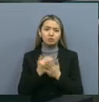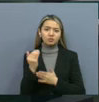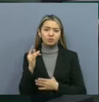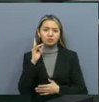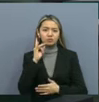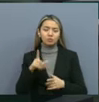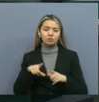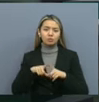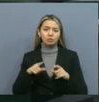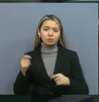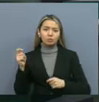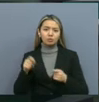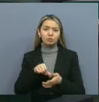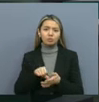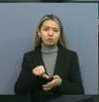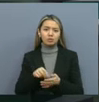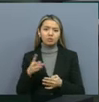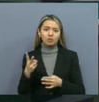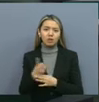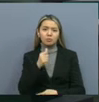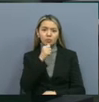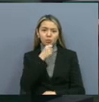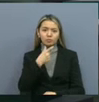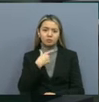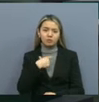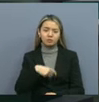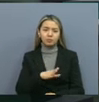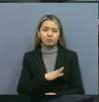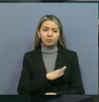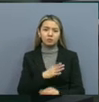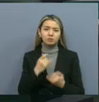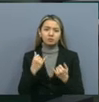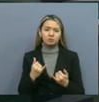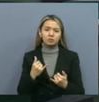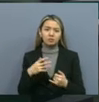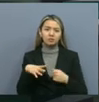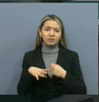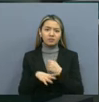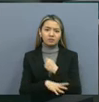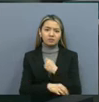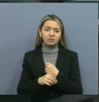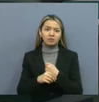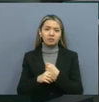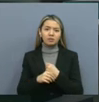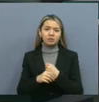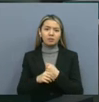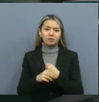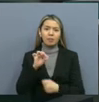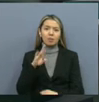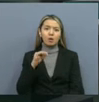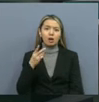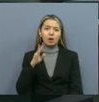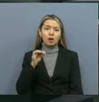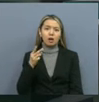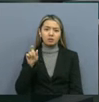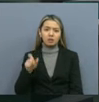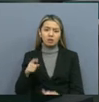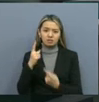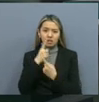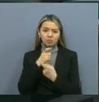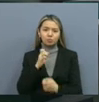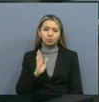оқушы қатысып, екі кезең бойынша бақтары мен білімдерін сынға салды. Олимпиаданың қорытындысын әріптесім Байболат Ерғанат баяндайды.